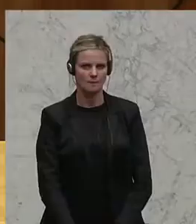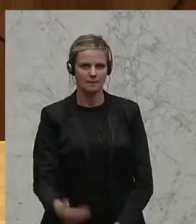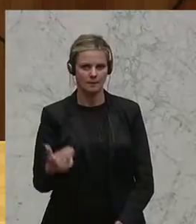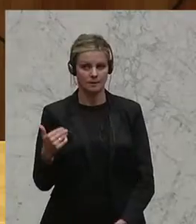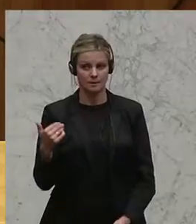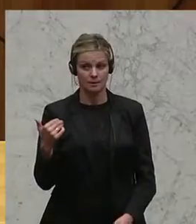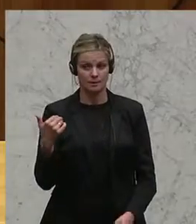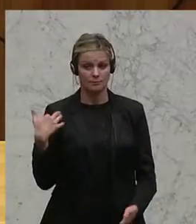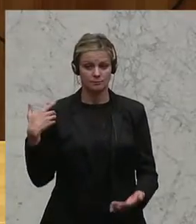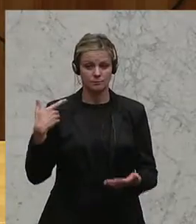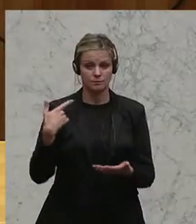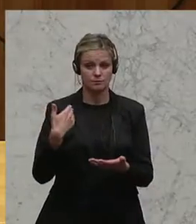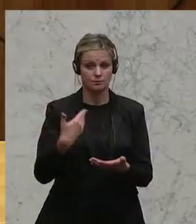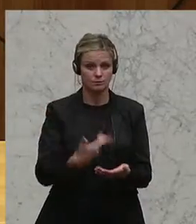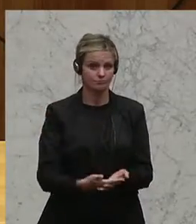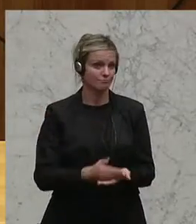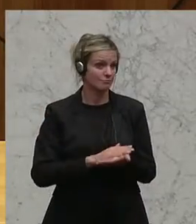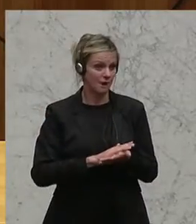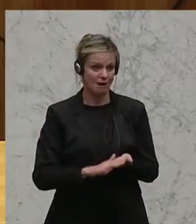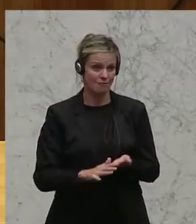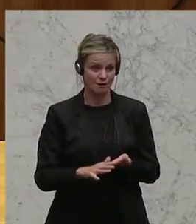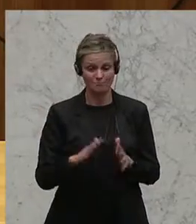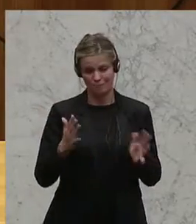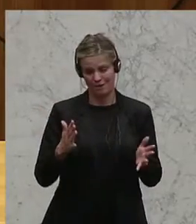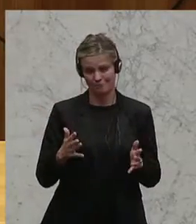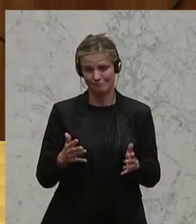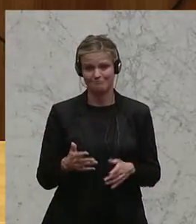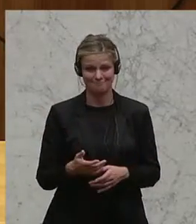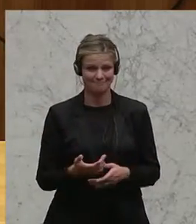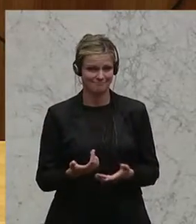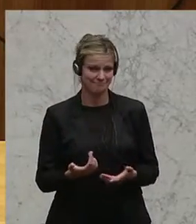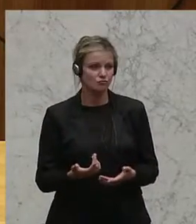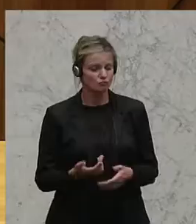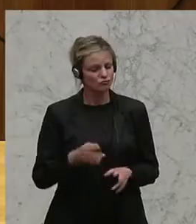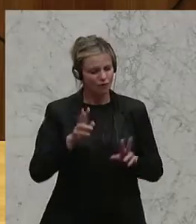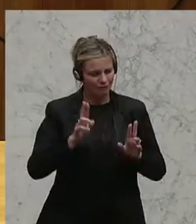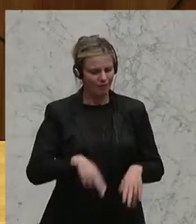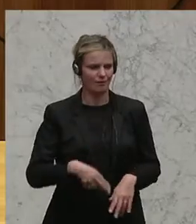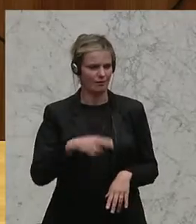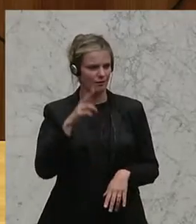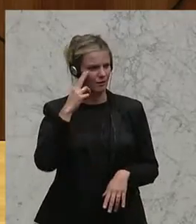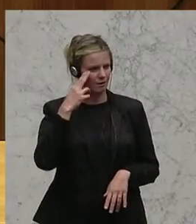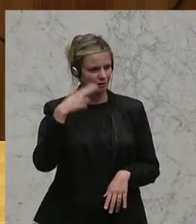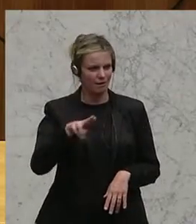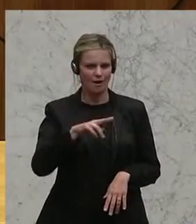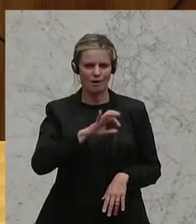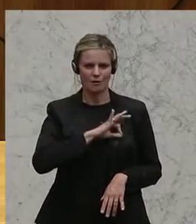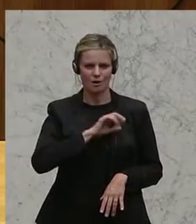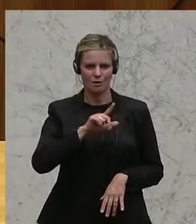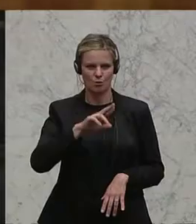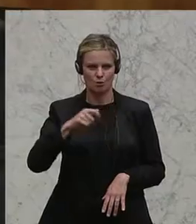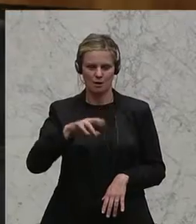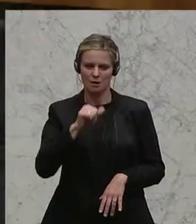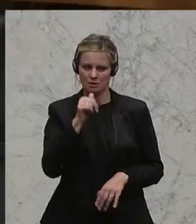Es war kein leichter Weg. Ja, da gebe ich dem Kollegen Luger recht, was ich ja nicht sehr oft tue. Natürlich ist